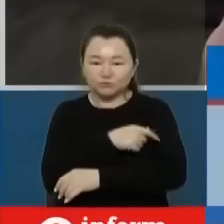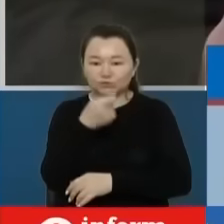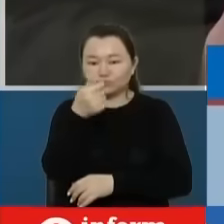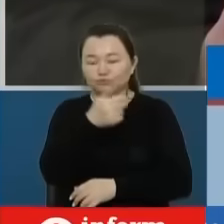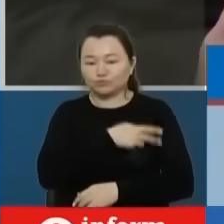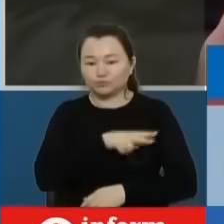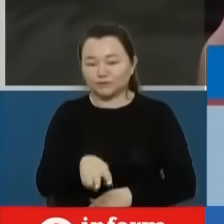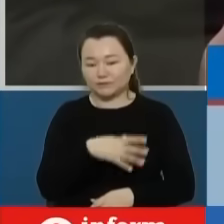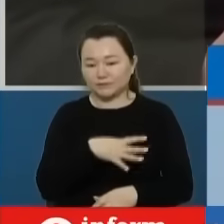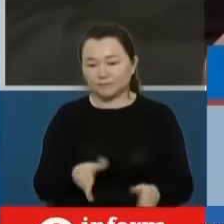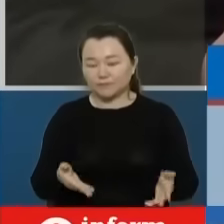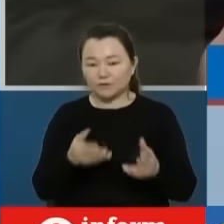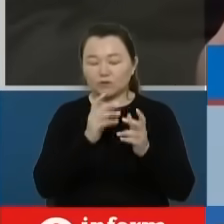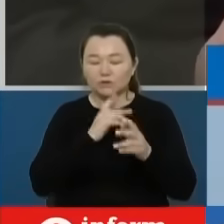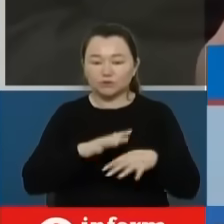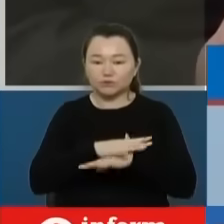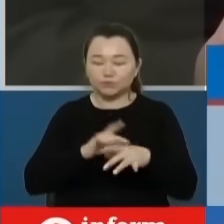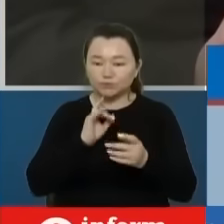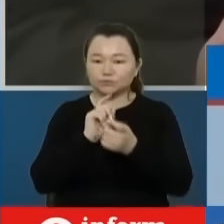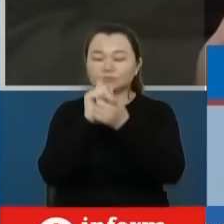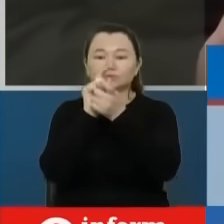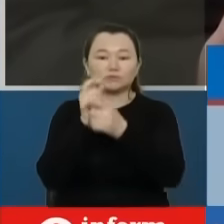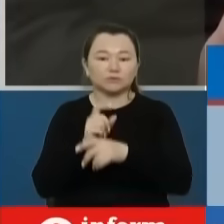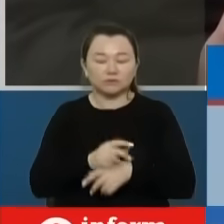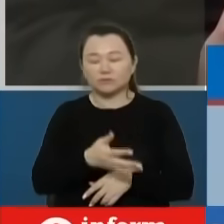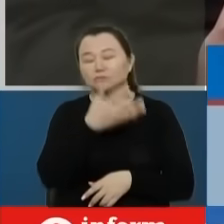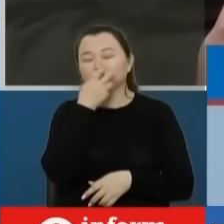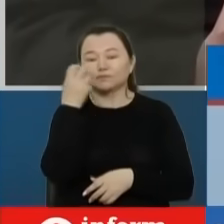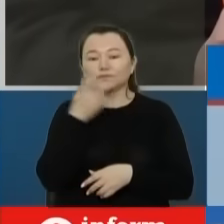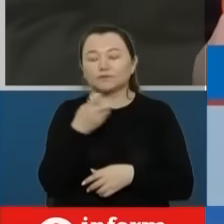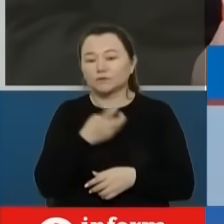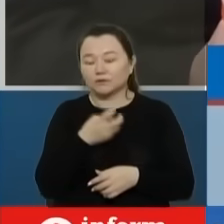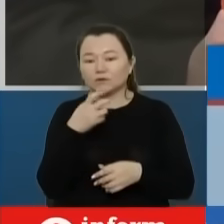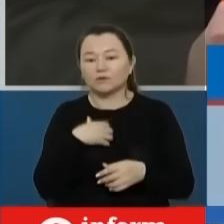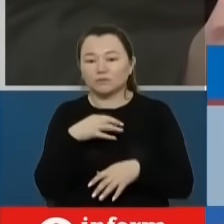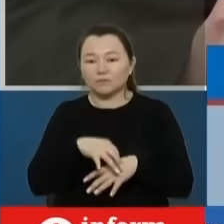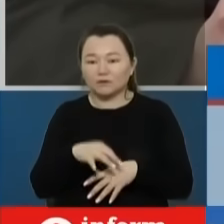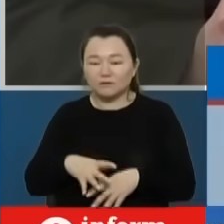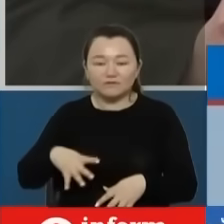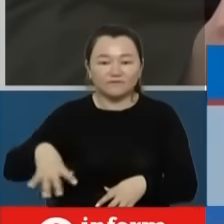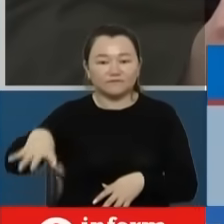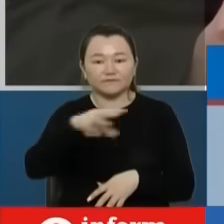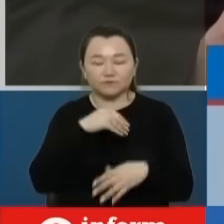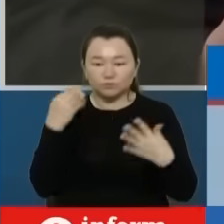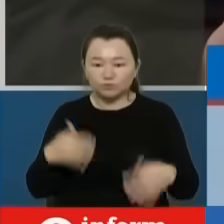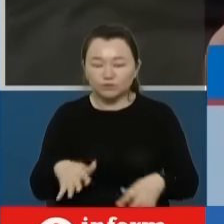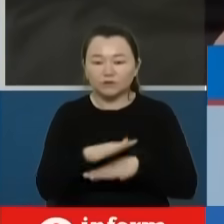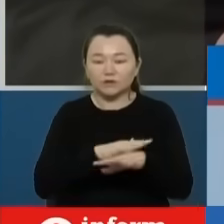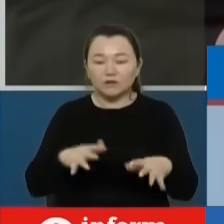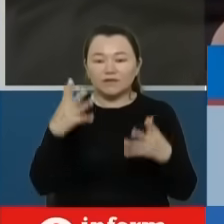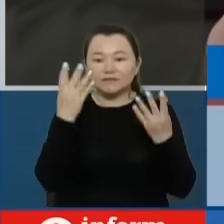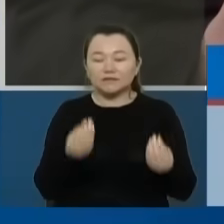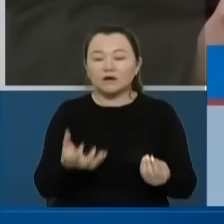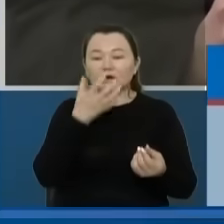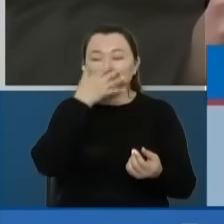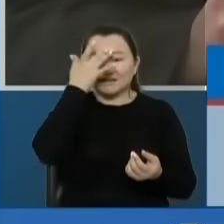енді. Олардай шулаған халық қолқаны қабатын қолаңса естен шетімізден ауру болдық деп отыр. Тіпті қараша күн жылынғанда